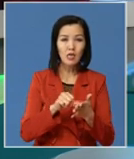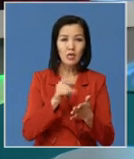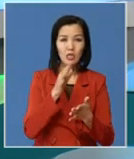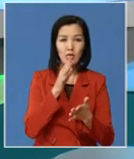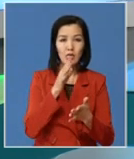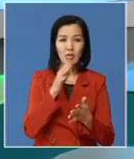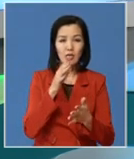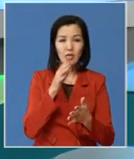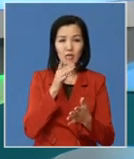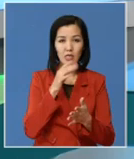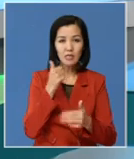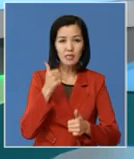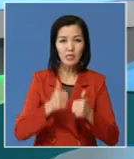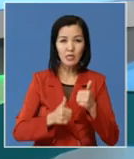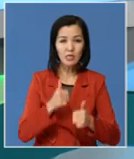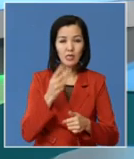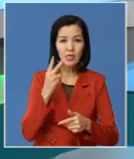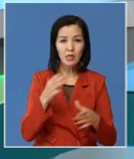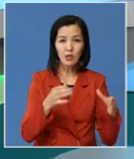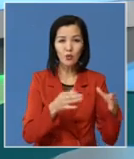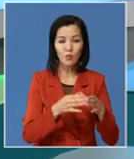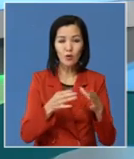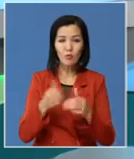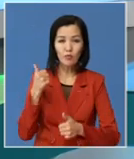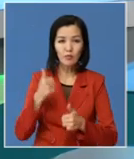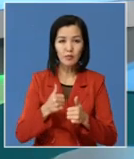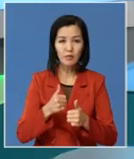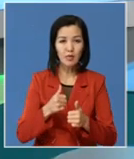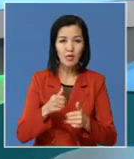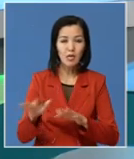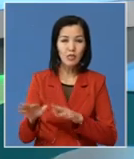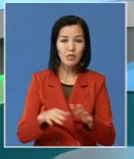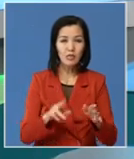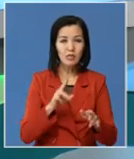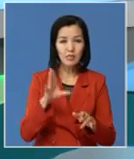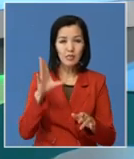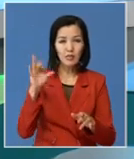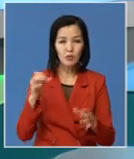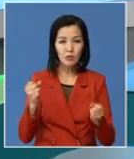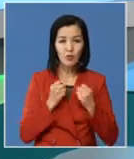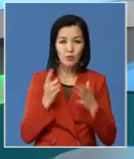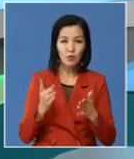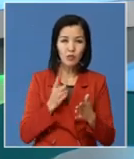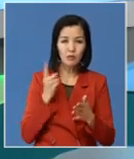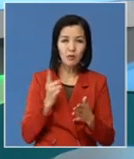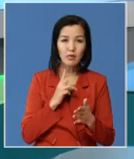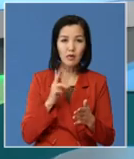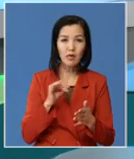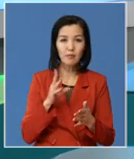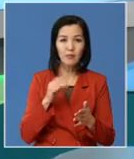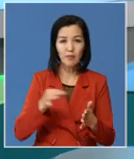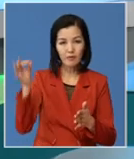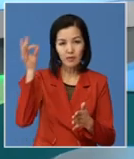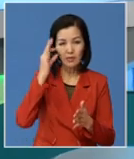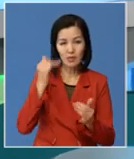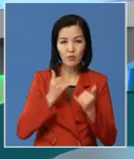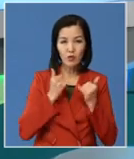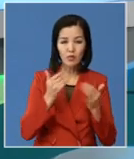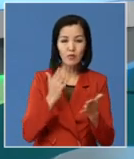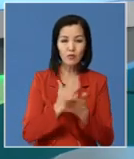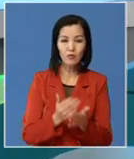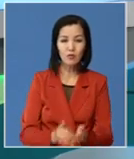өтті. Онда орталық қызметкерлері мен тәрбиеленушілері ән айтып би биледі. Салтанатты жиынға облыс аудан орталықтарынан да зағип